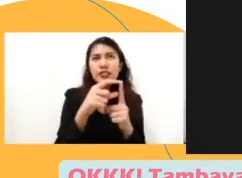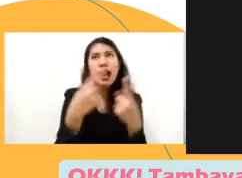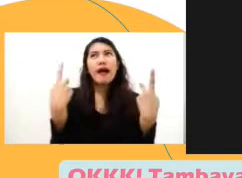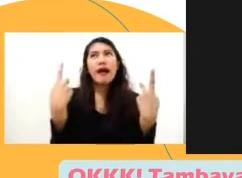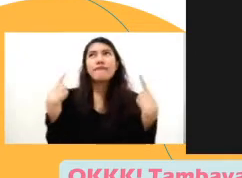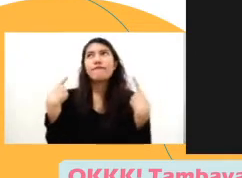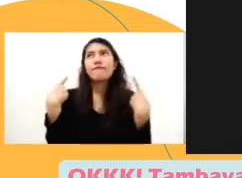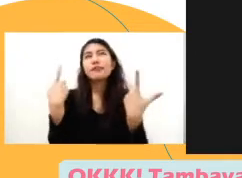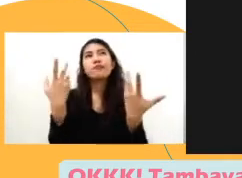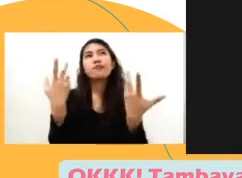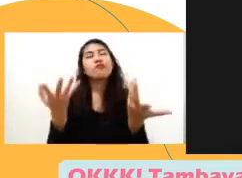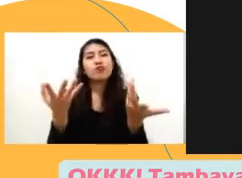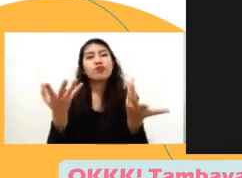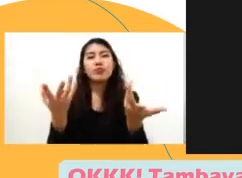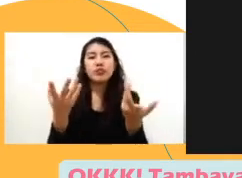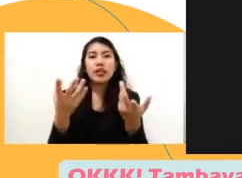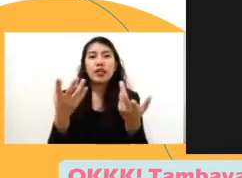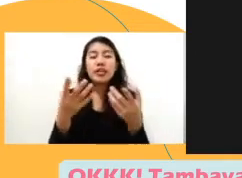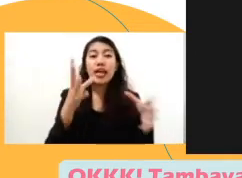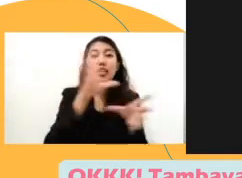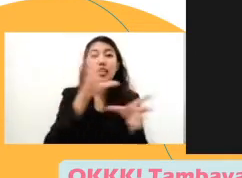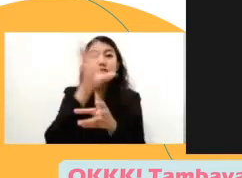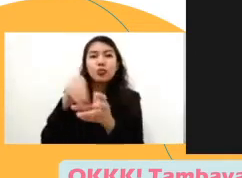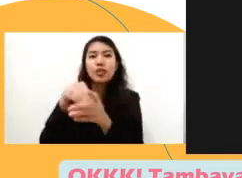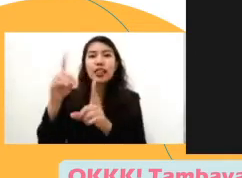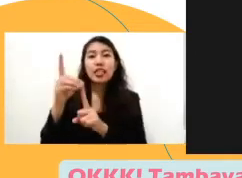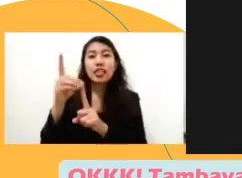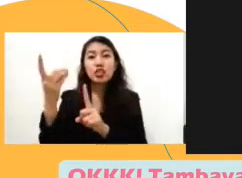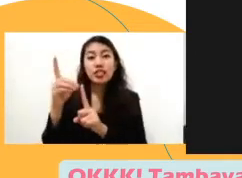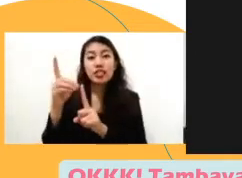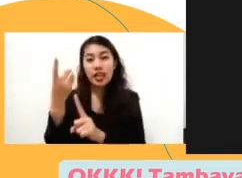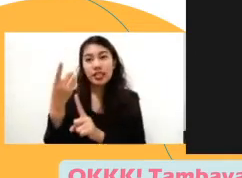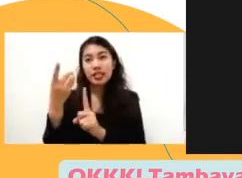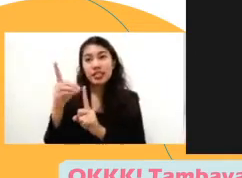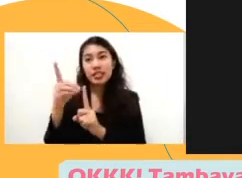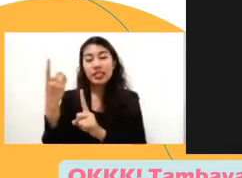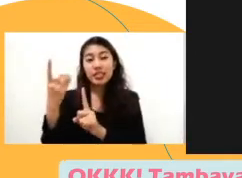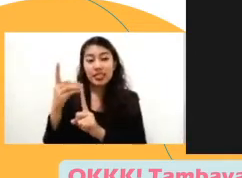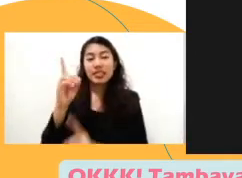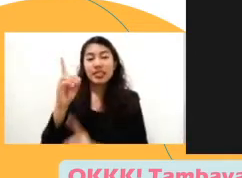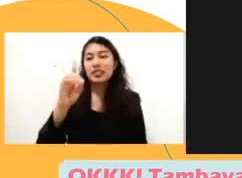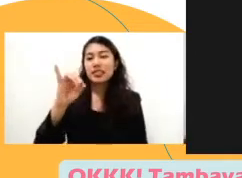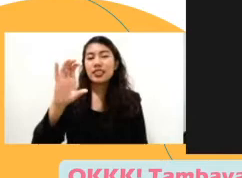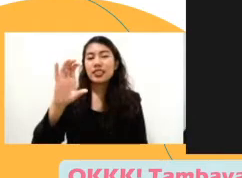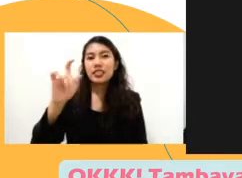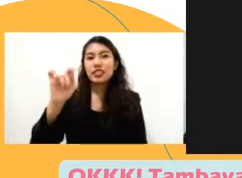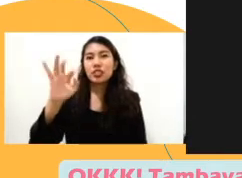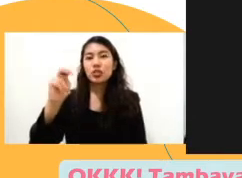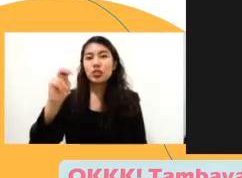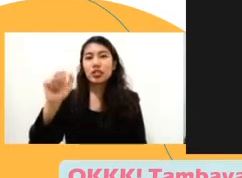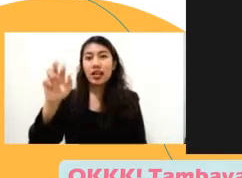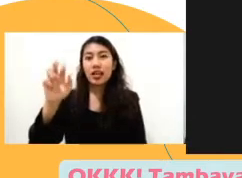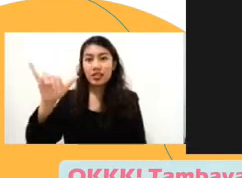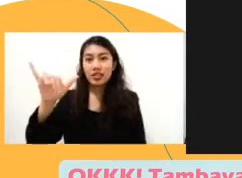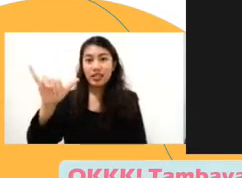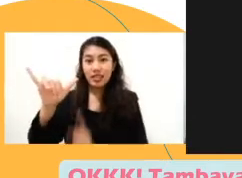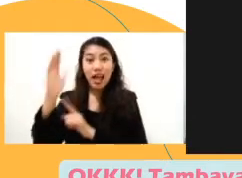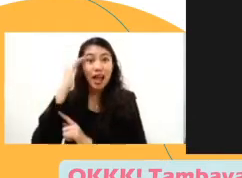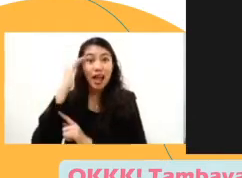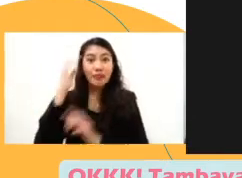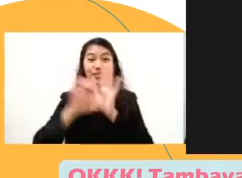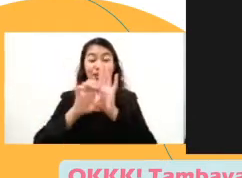salitang nasa dictionary. Ah, alam niyo yan? I'm sure alam niyo yan, yung mga K-pop songs. Parang diba? Bumbaya.